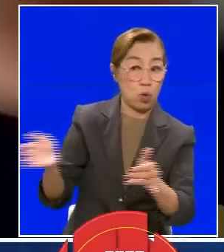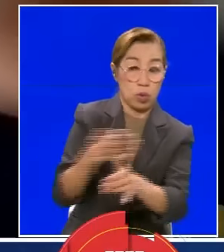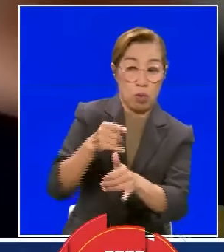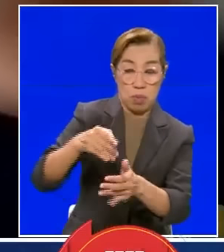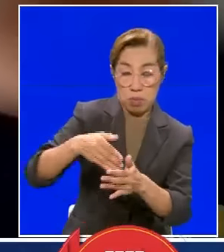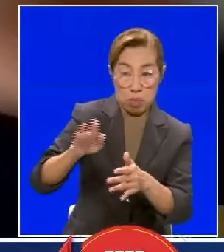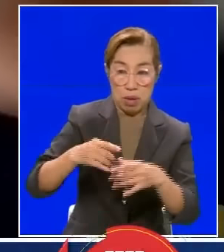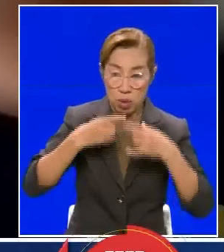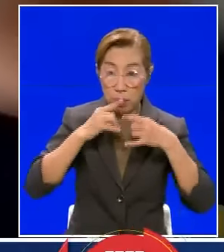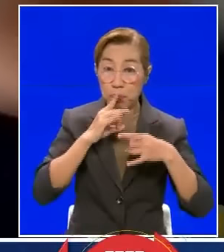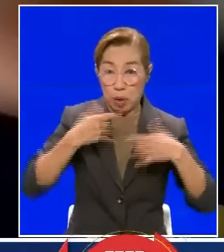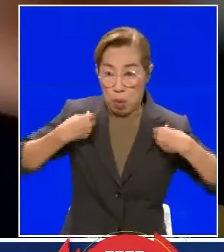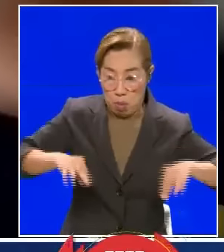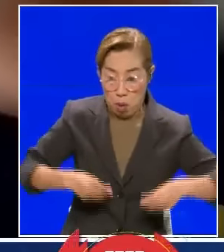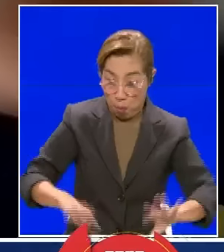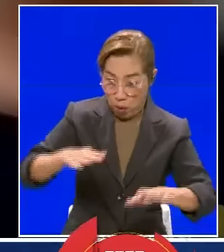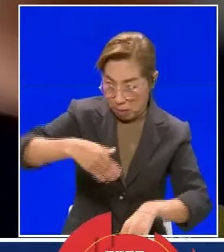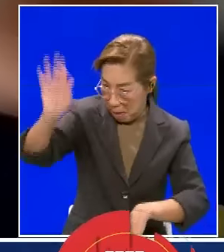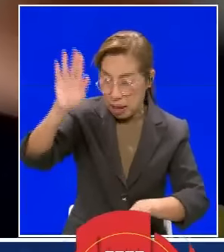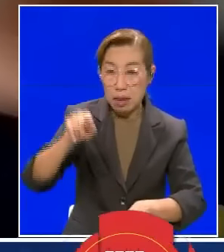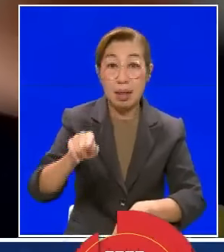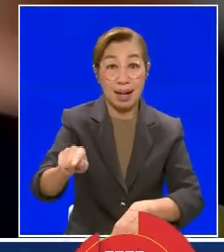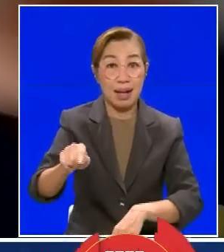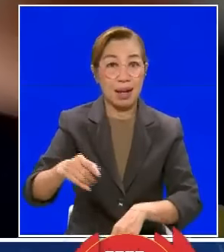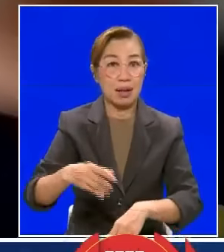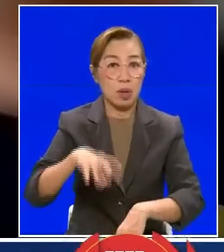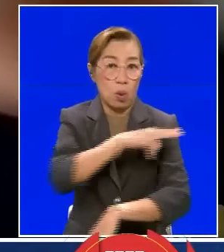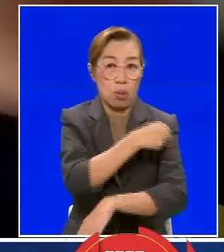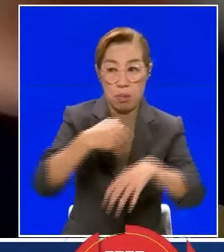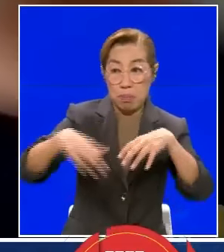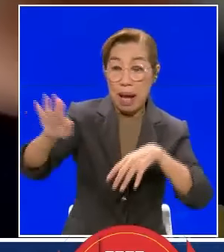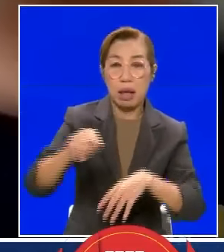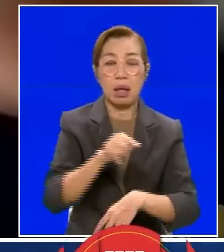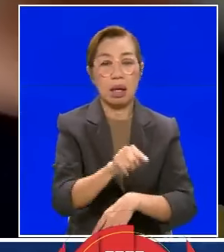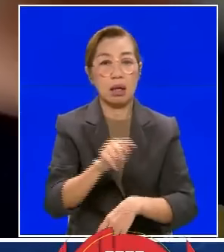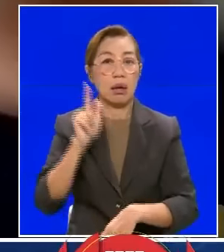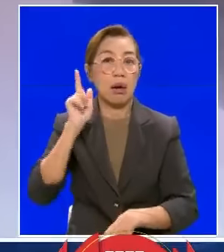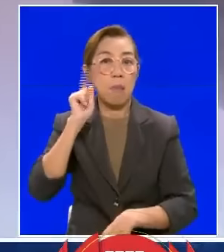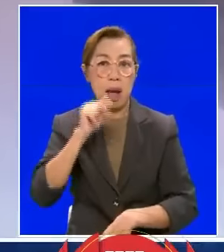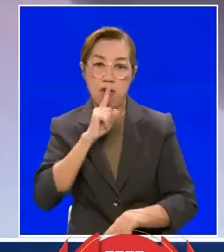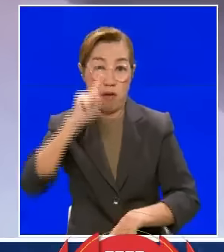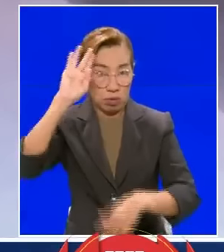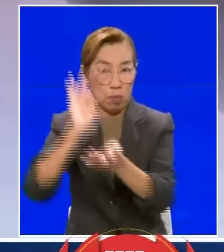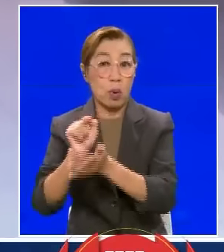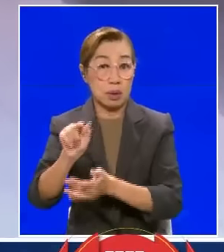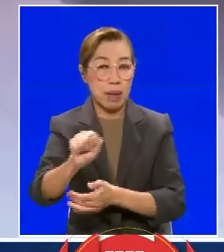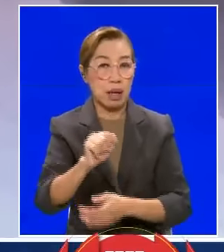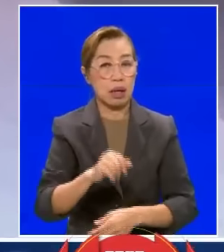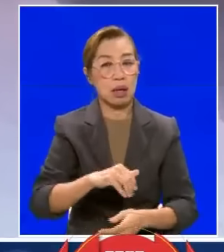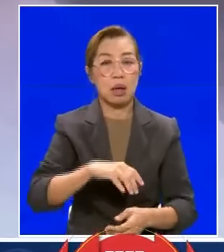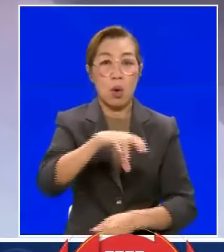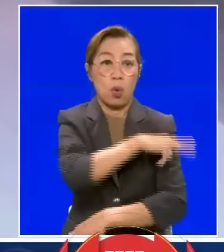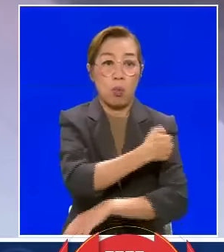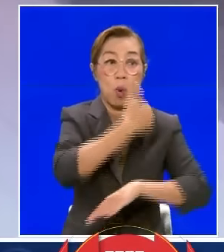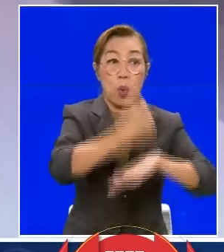แม่เขาก็ไม่ใช่นักเรียนดิเป็นฝั่งของอายุ14เนี่ยเขาก็เอาเรื่องคุณหมอเรียนทองบอกยังไงก็ไม่ยอมขอโทษแล้วเมื่อวานเนี่ยค่ะเป็นจังหวะที่